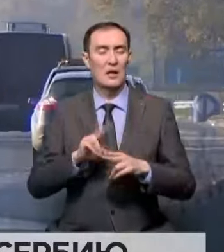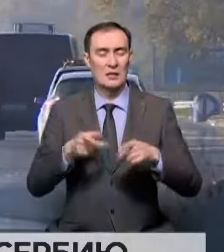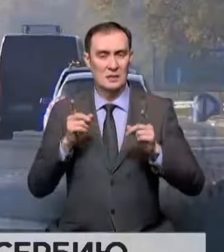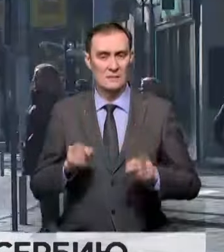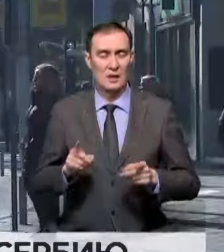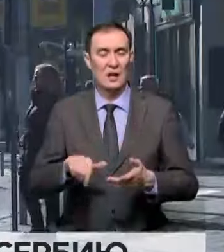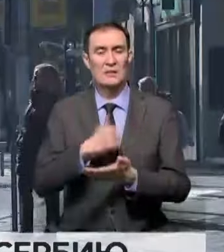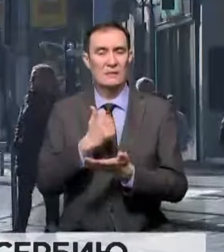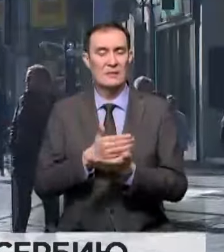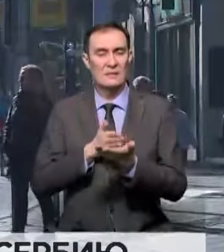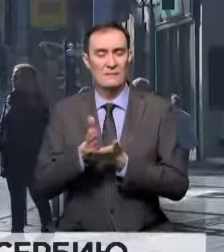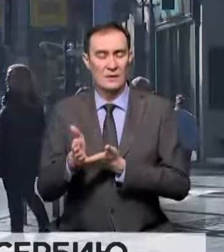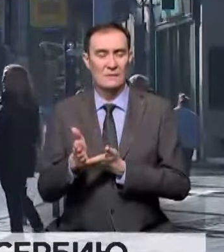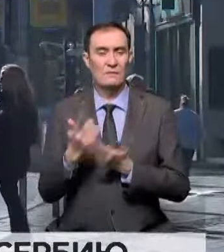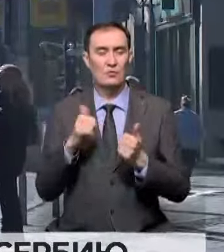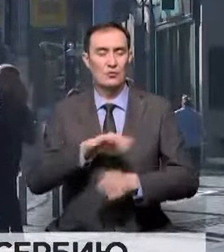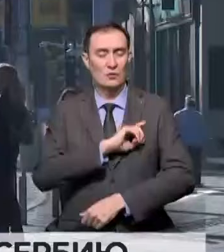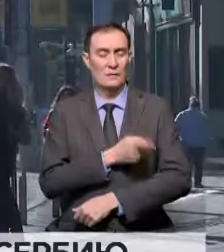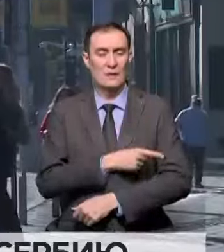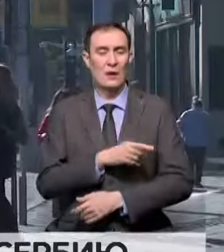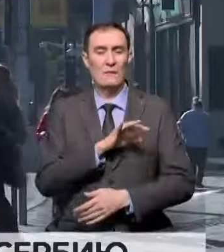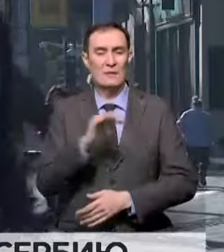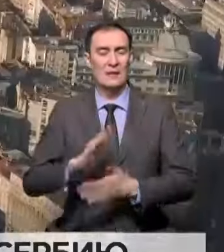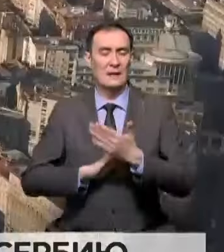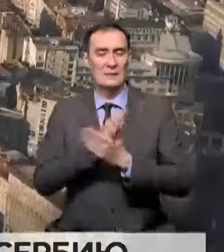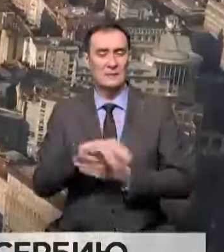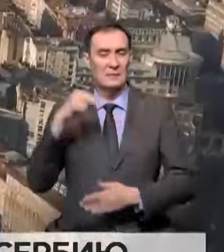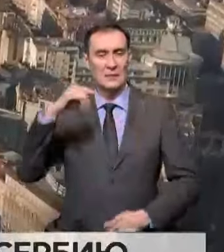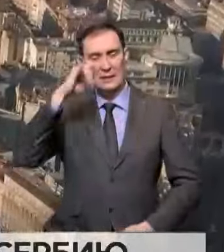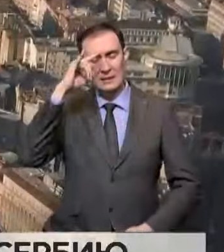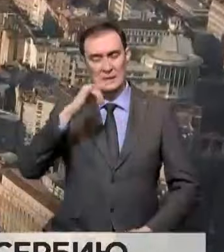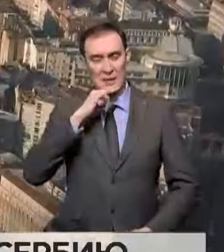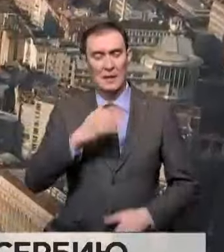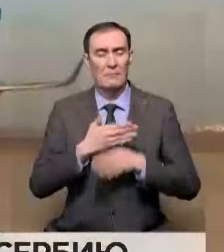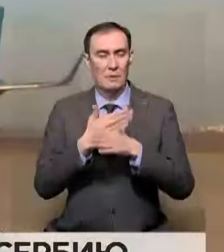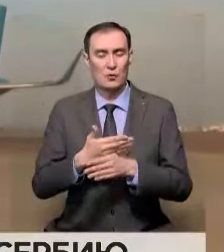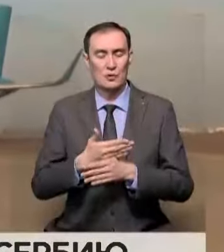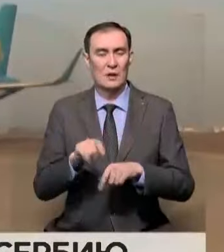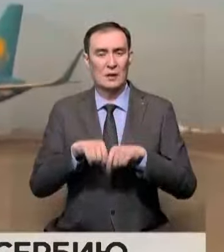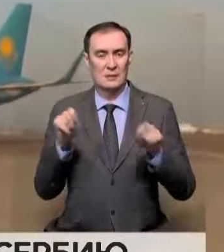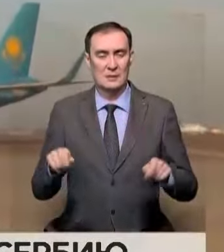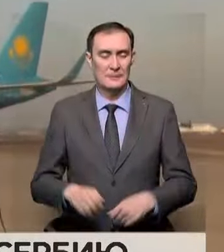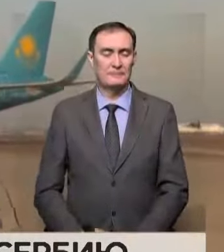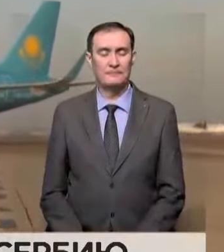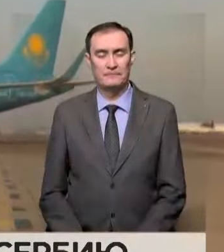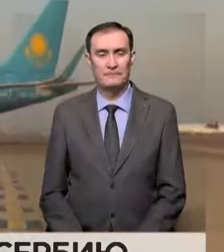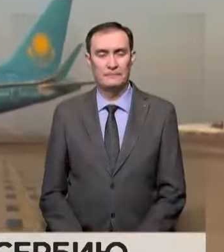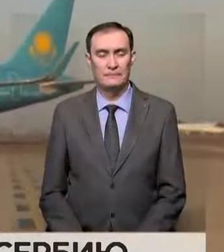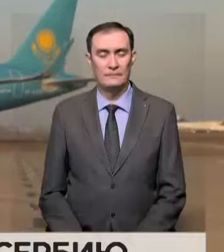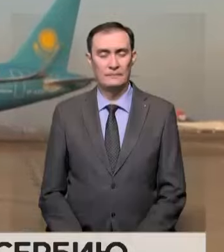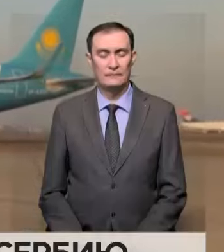действительно одна из основных сфер с внушительным заделом. И официальный визит президента Казахстана в Белград поможет его раскрыть.